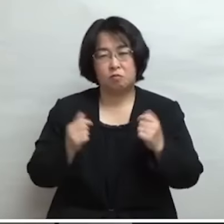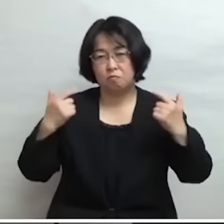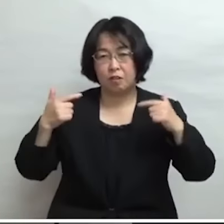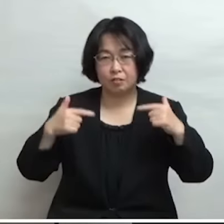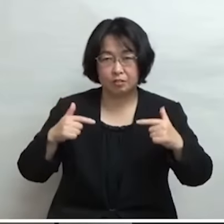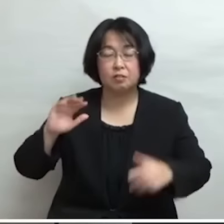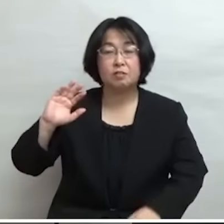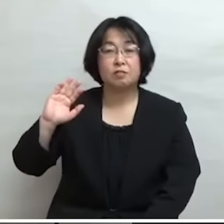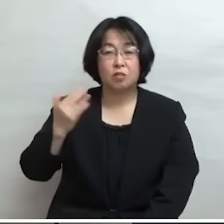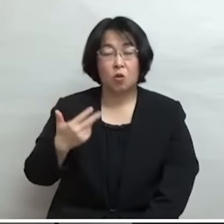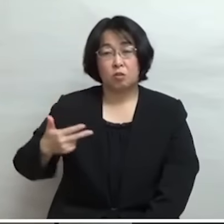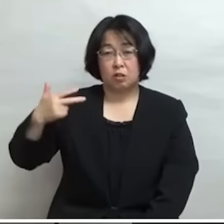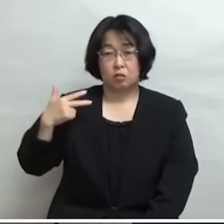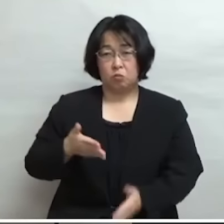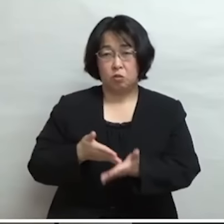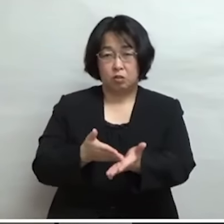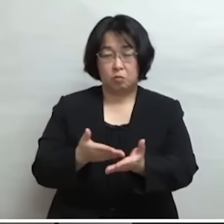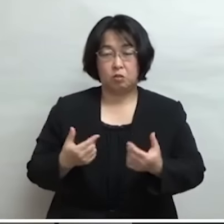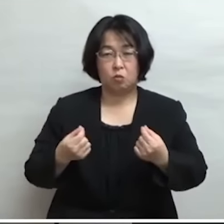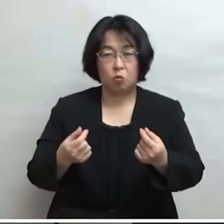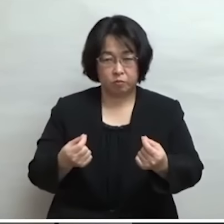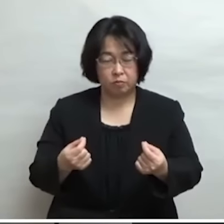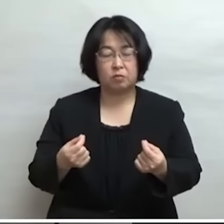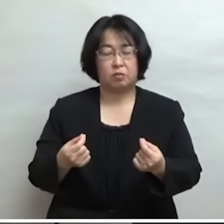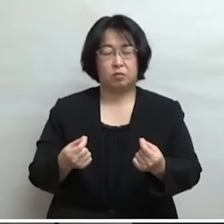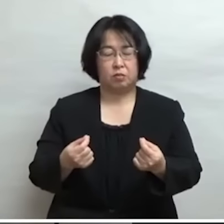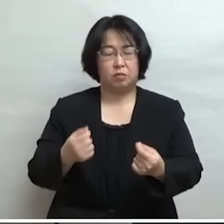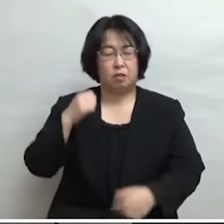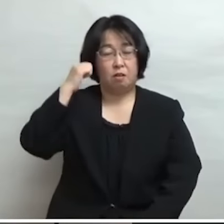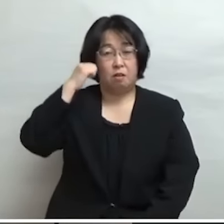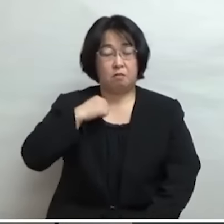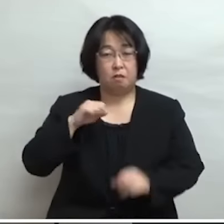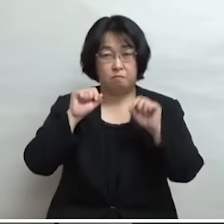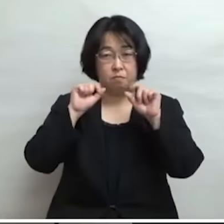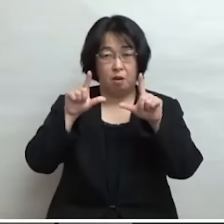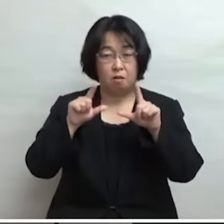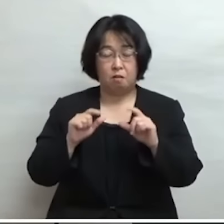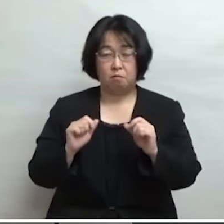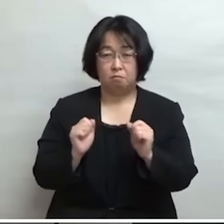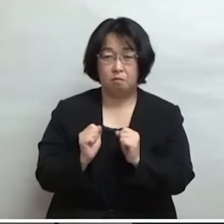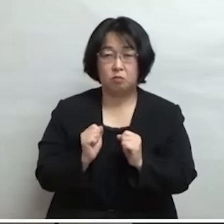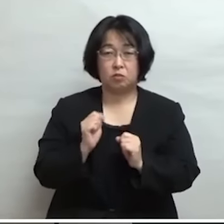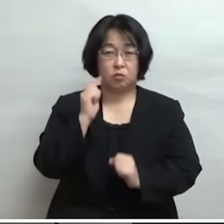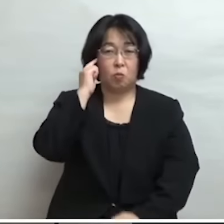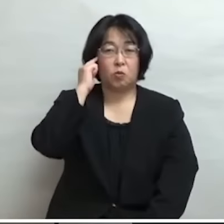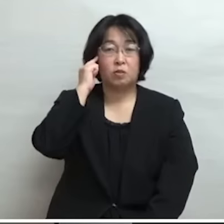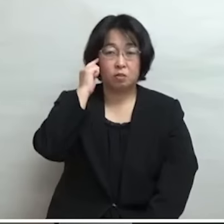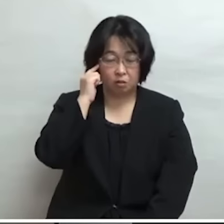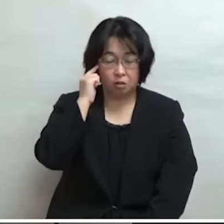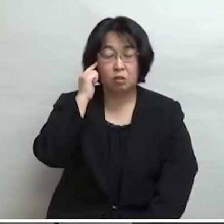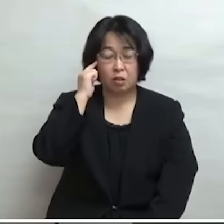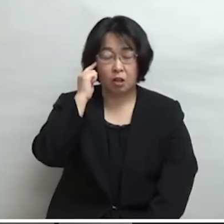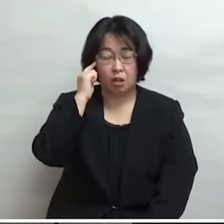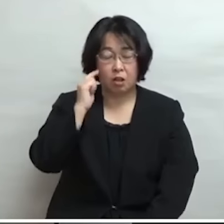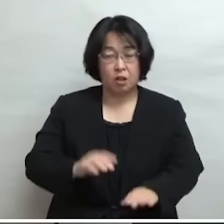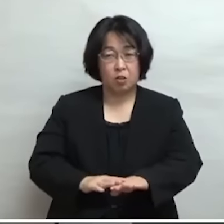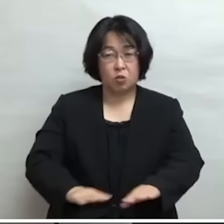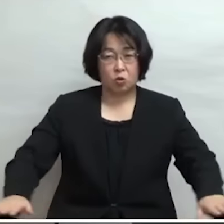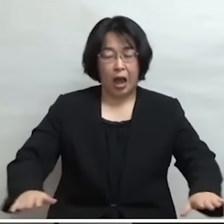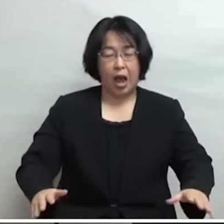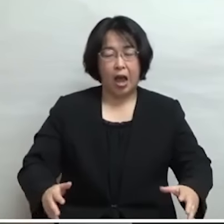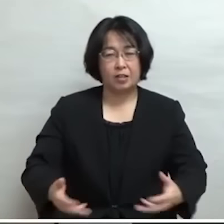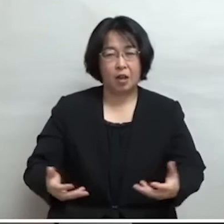先週も申し上げましたが、やっぱりその朝起きて本当に寒いなと、 思って、床暖だけで